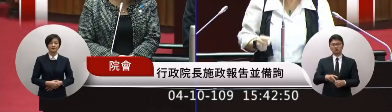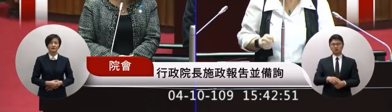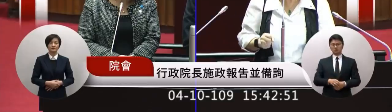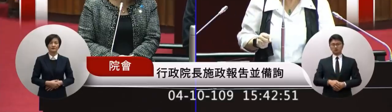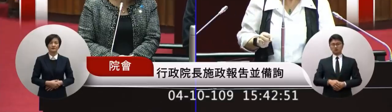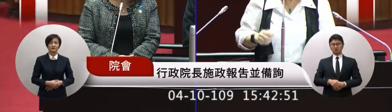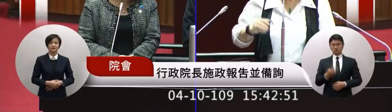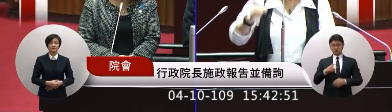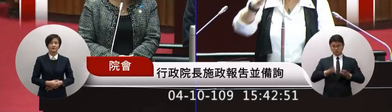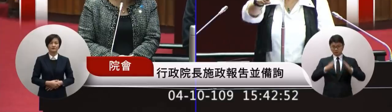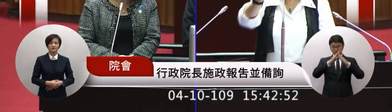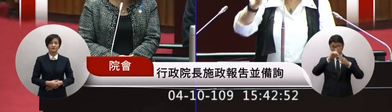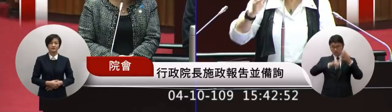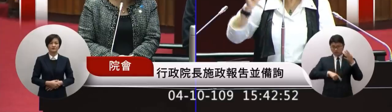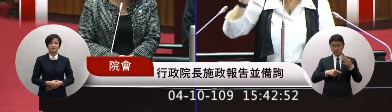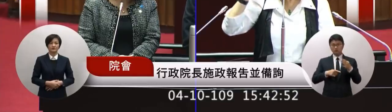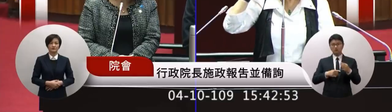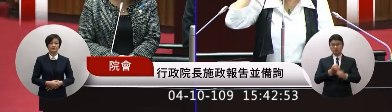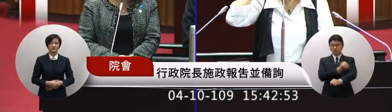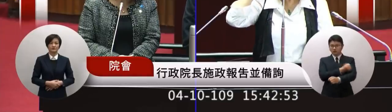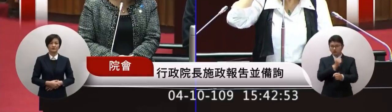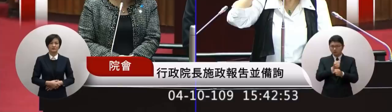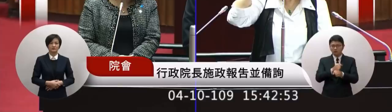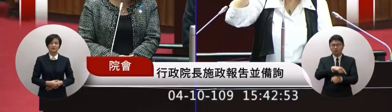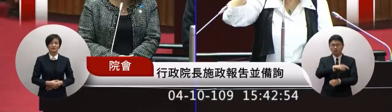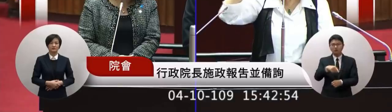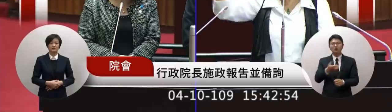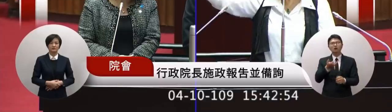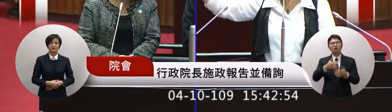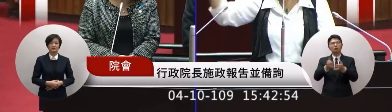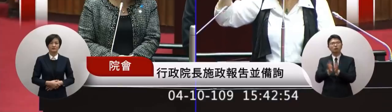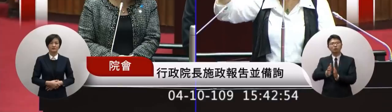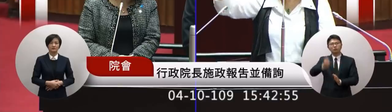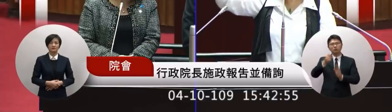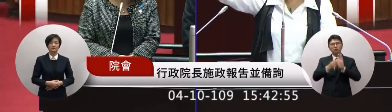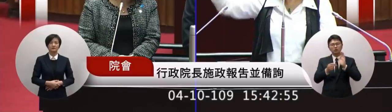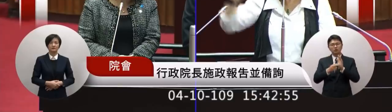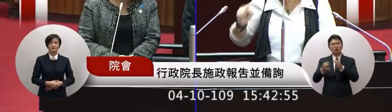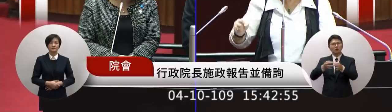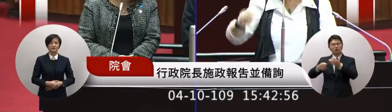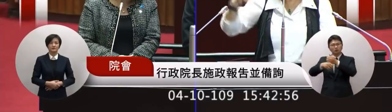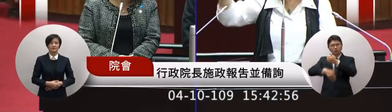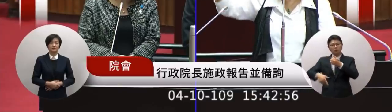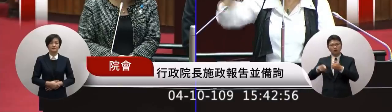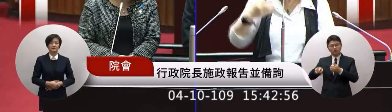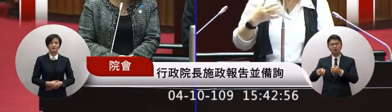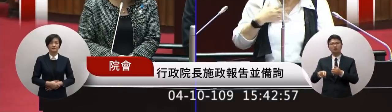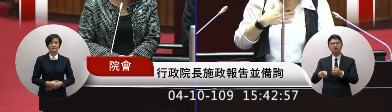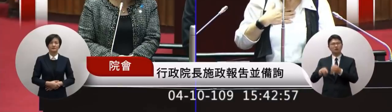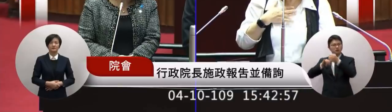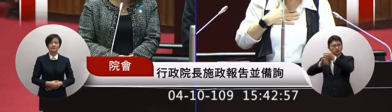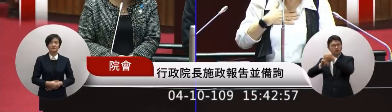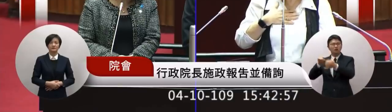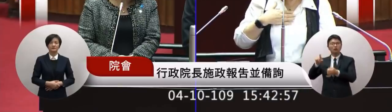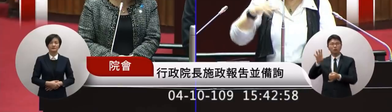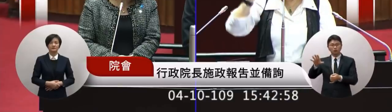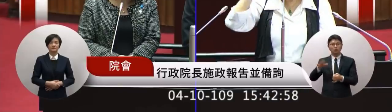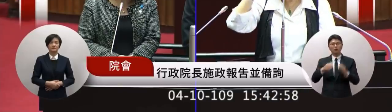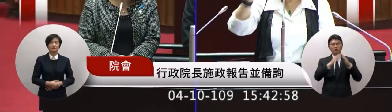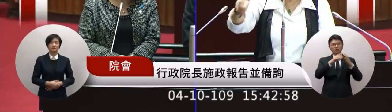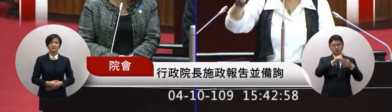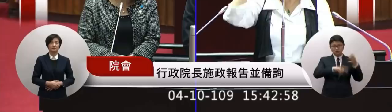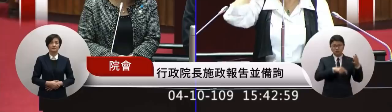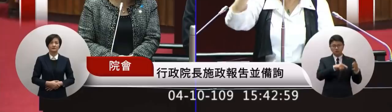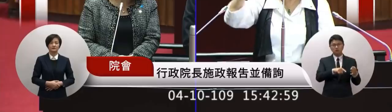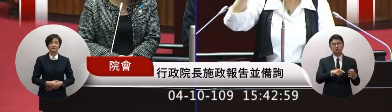事劳工哦，虽然刚刚这个部长说那个产业类的有他们有生产的能量，可是家事类的劳工